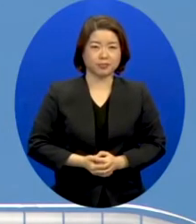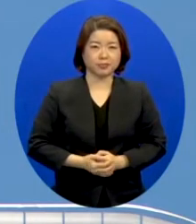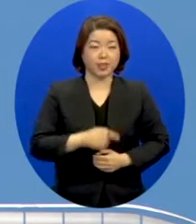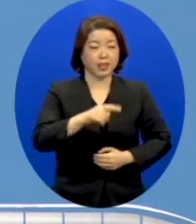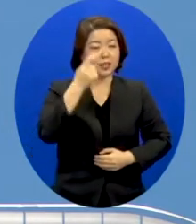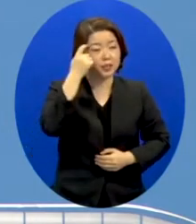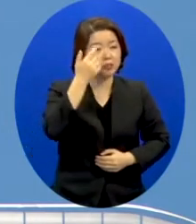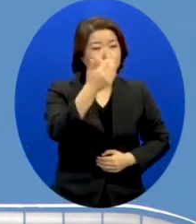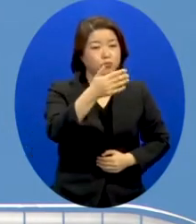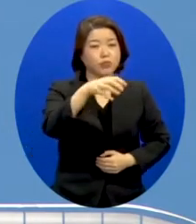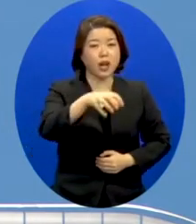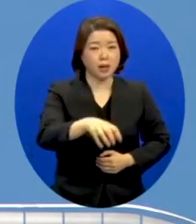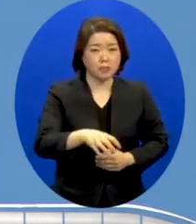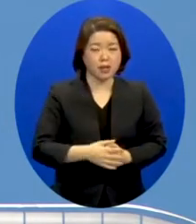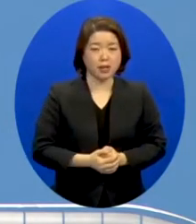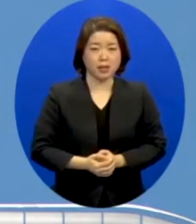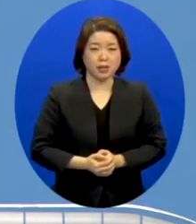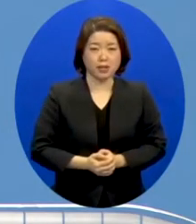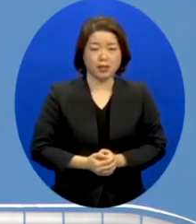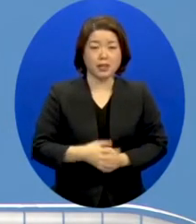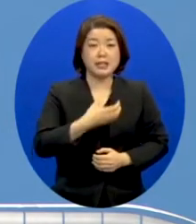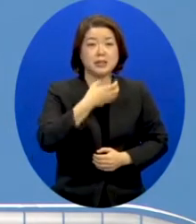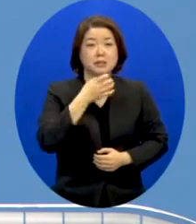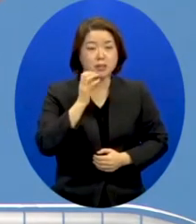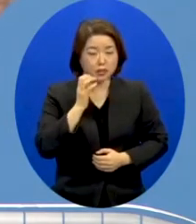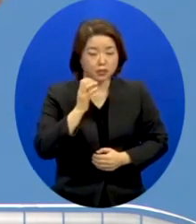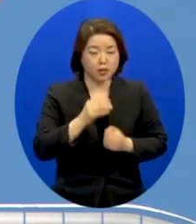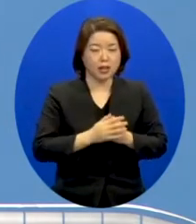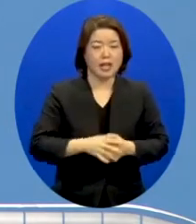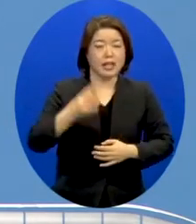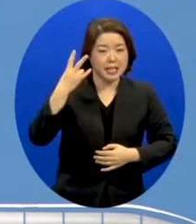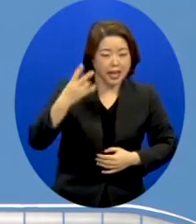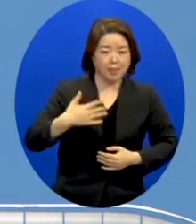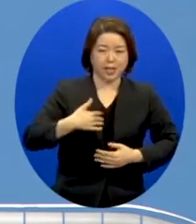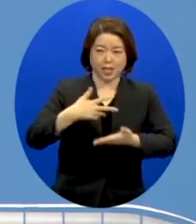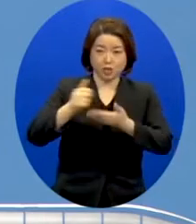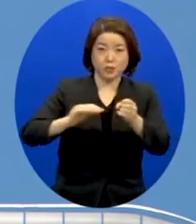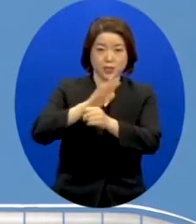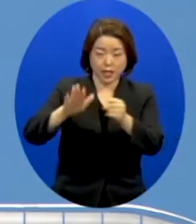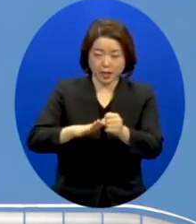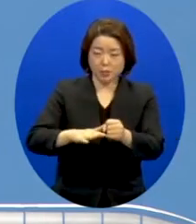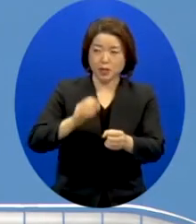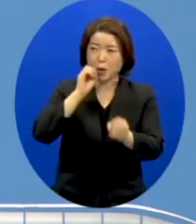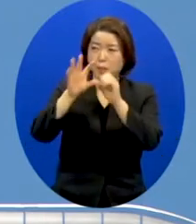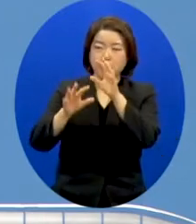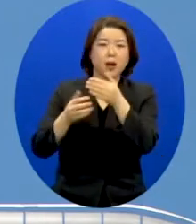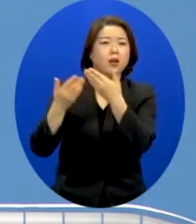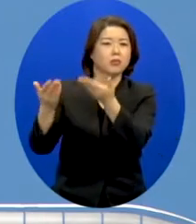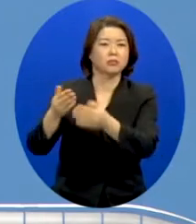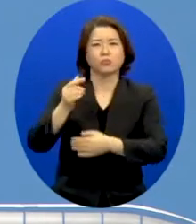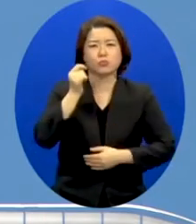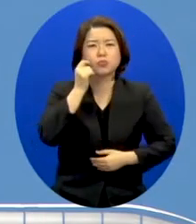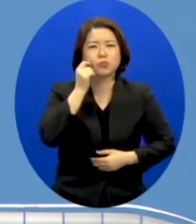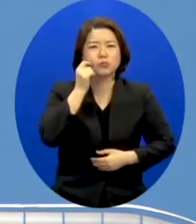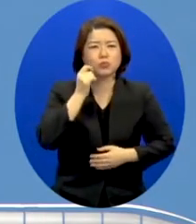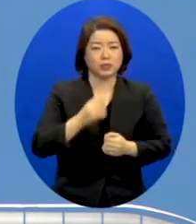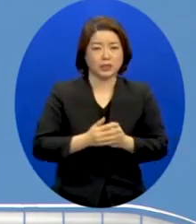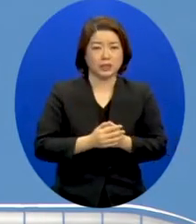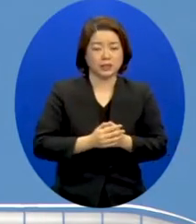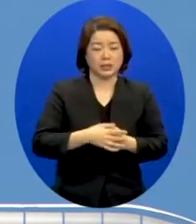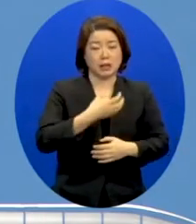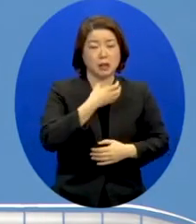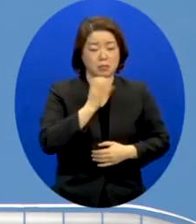이 물음 앞에서 베드로는 예 제가 주님을 사랑합니다 이렇게 대답 못했어요 베트 로드